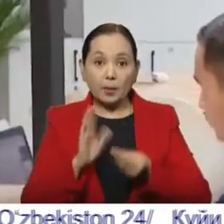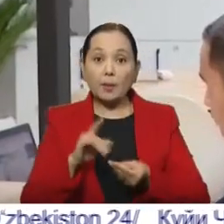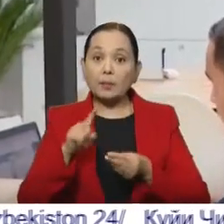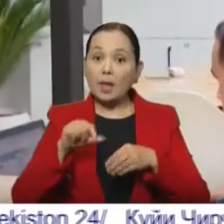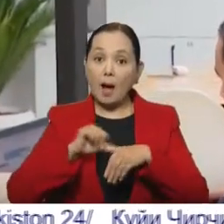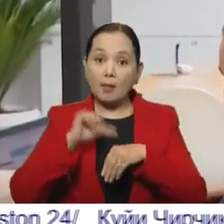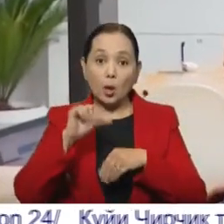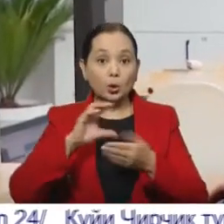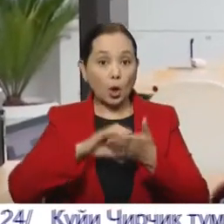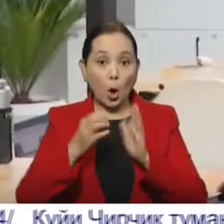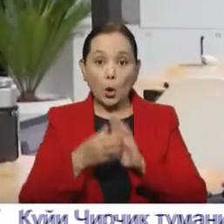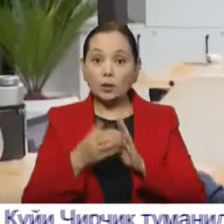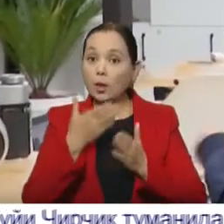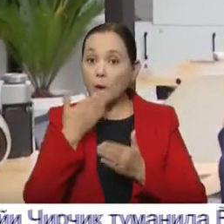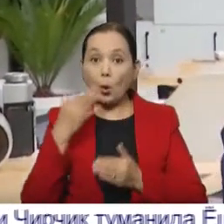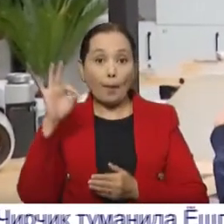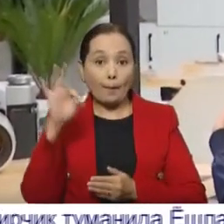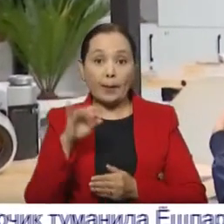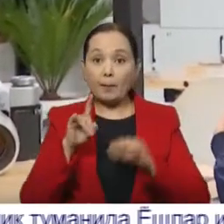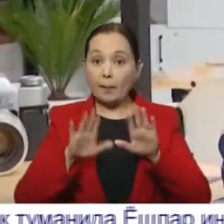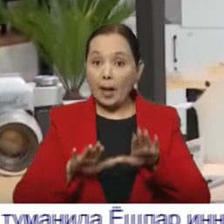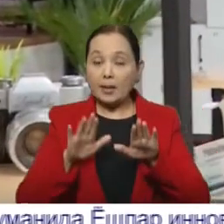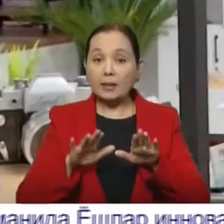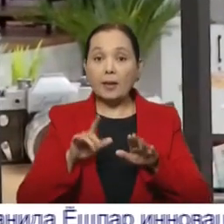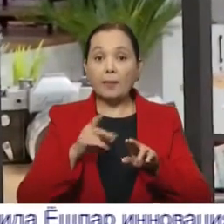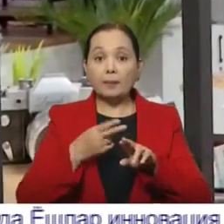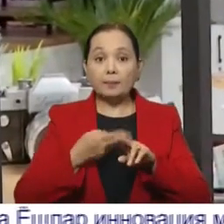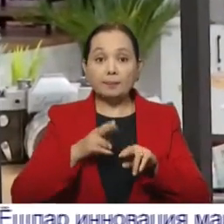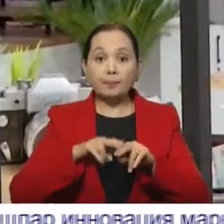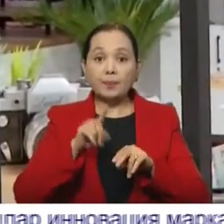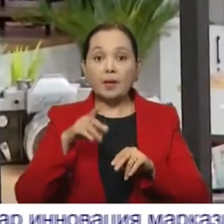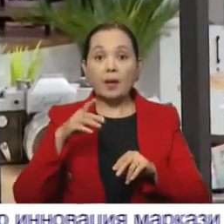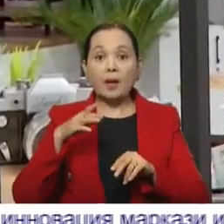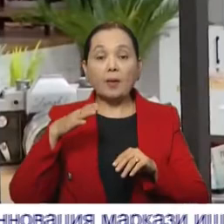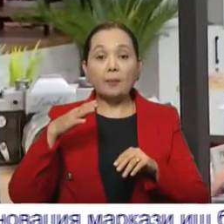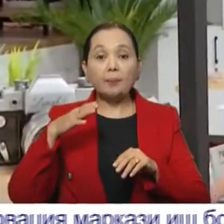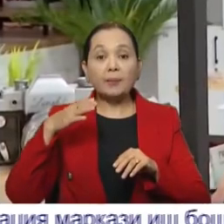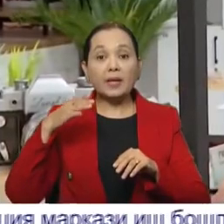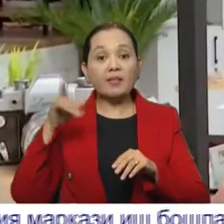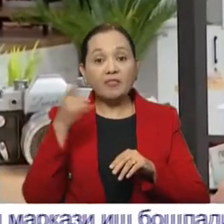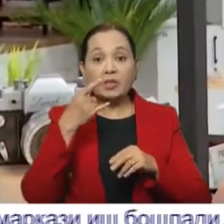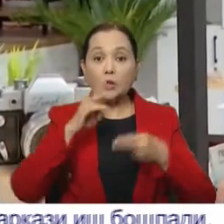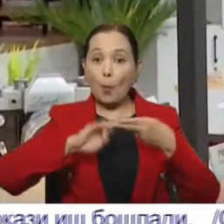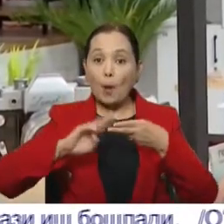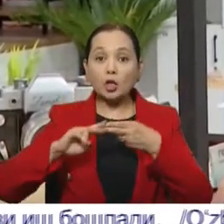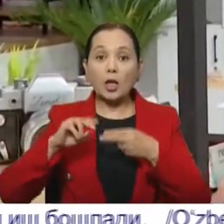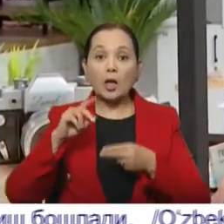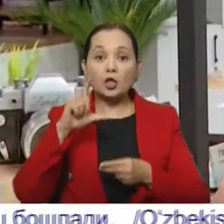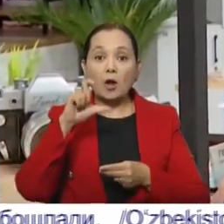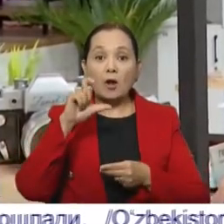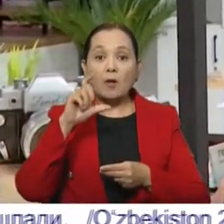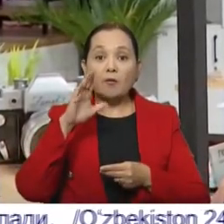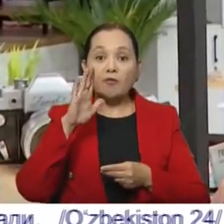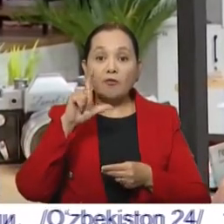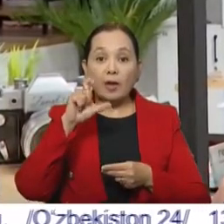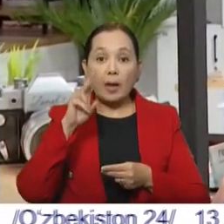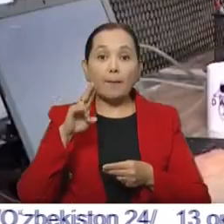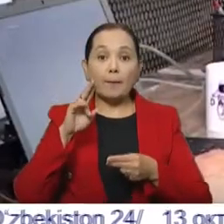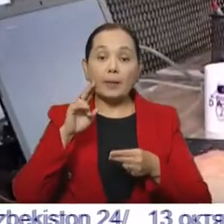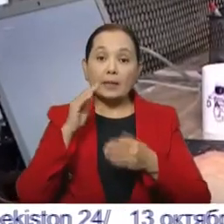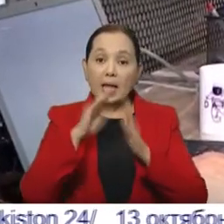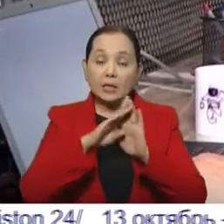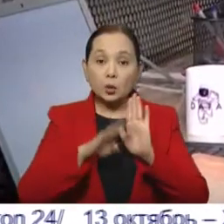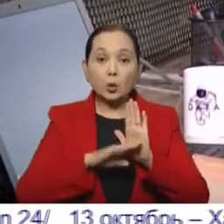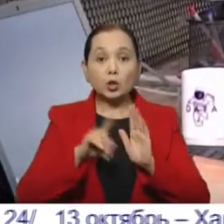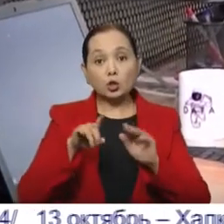alohida xonalar yo'q. Bir paytning o'zida mana bu joyda video montaj yoki veb dasturlash ketsa, narigi tomonda arxitektura